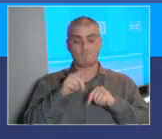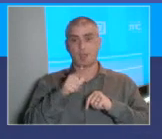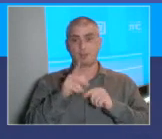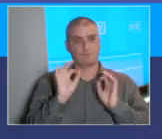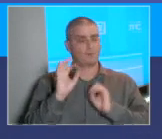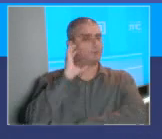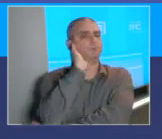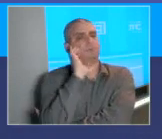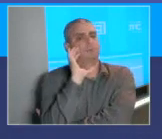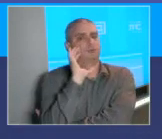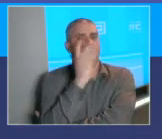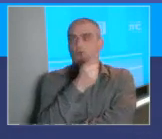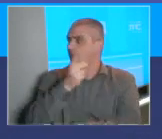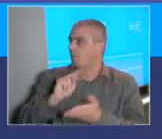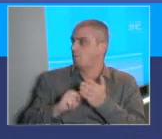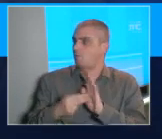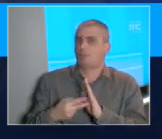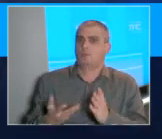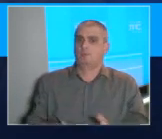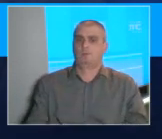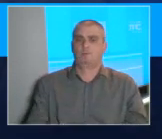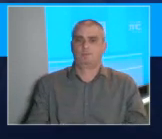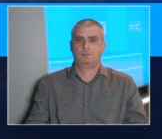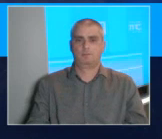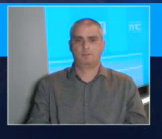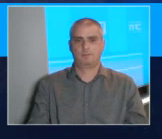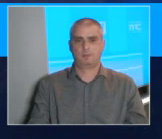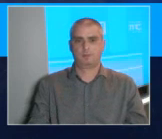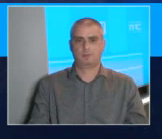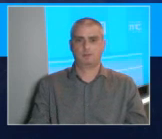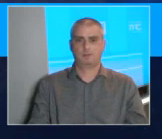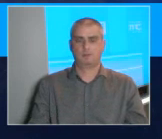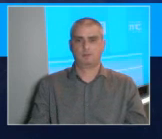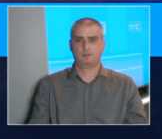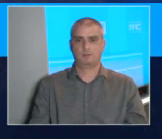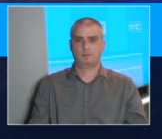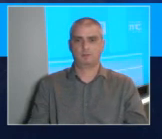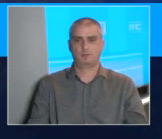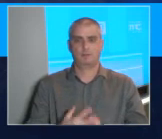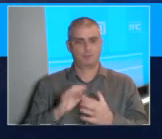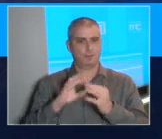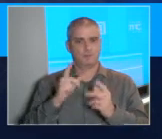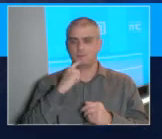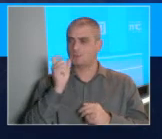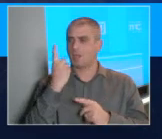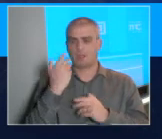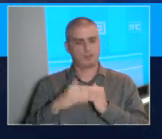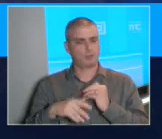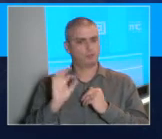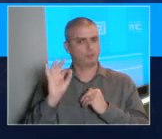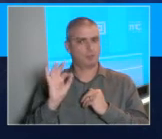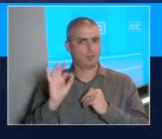והיא באמת יקשיבו בלב פתוח? אבל הם פוליטיקאים. אז... בוא עושים פה רגע נקודה, אני פה, אנחנו תכף נפרדים, מילה אחרונה